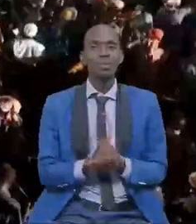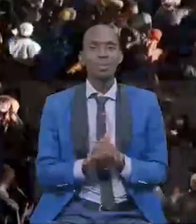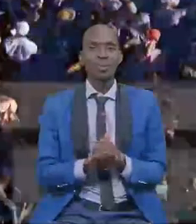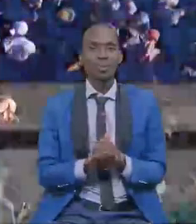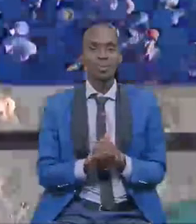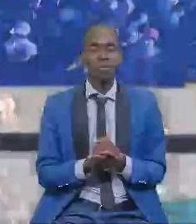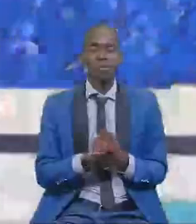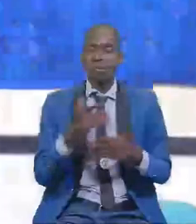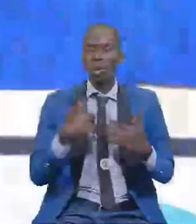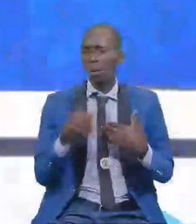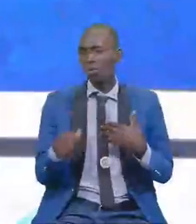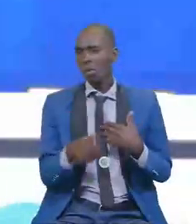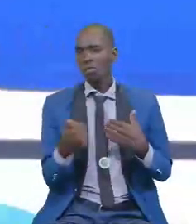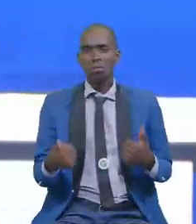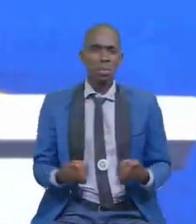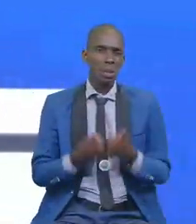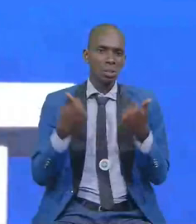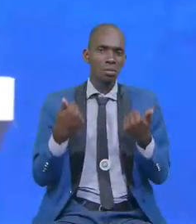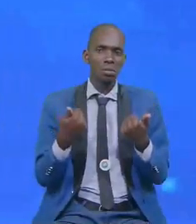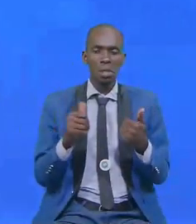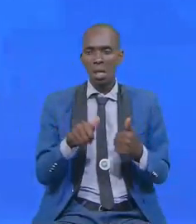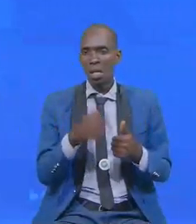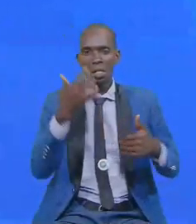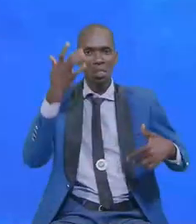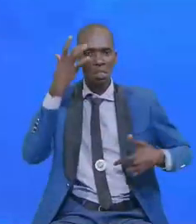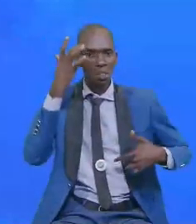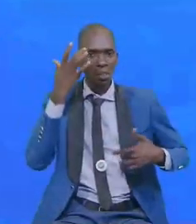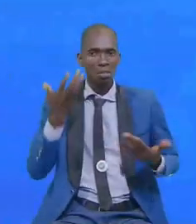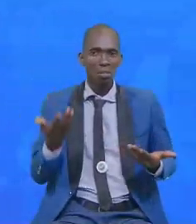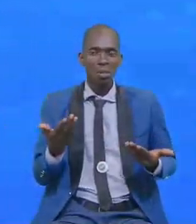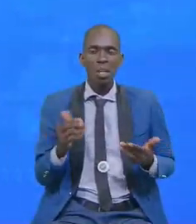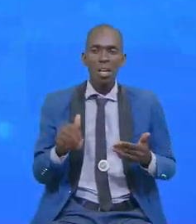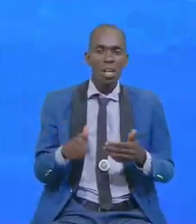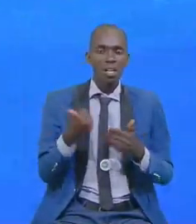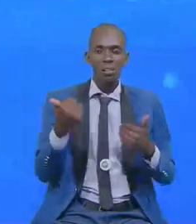Est-ce que tu as un défi, une maladie, une infirmité,